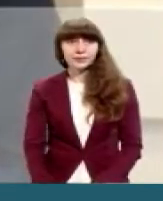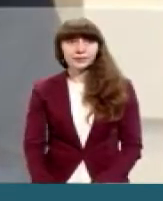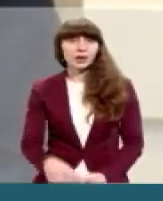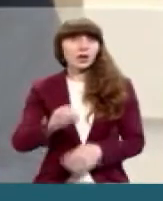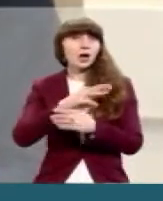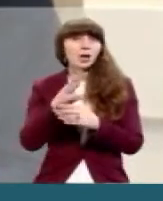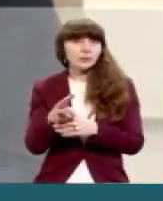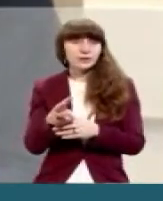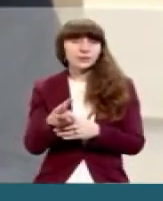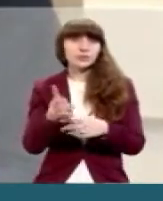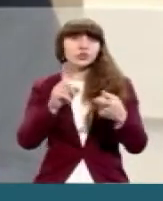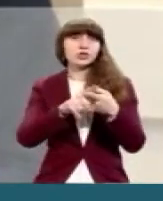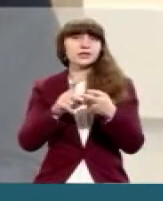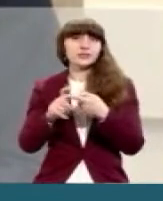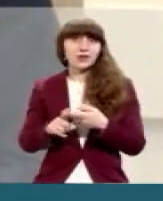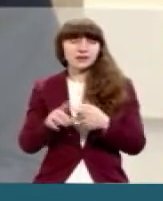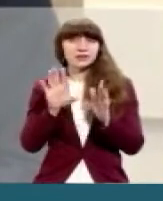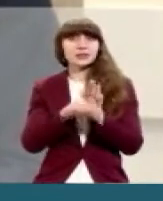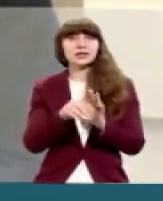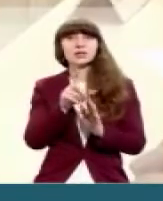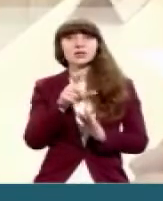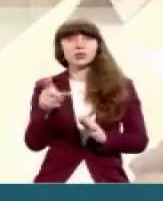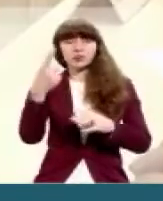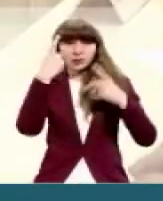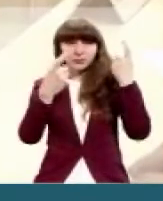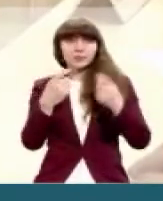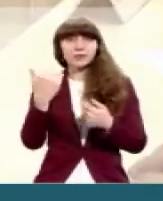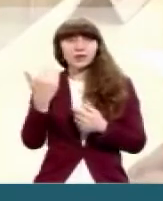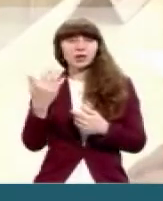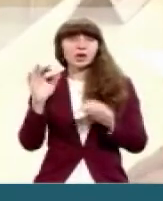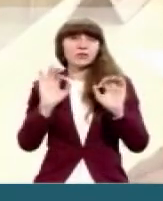байланысты қамтамасыз ету, оларды мемлекеттік қызметтер алу тәсілдері туралы хабардар ету,